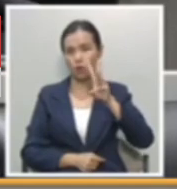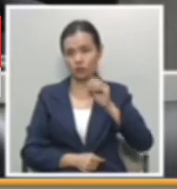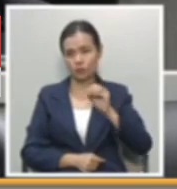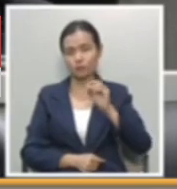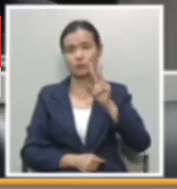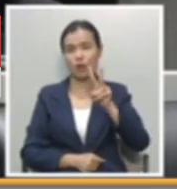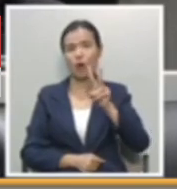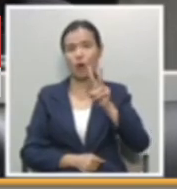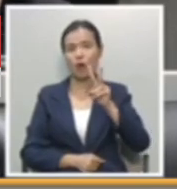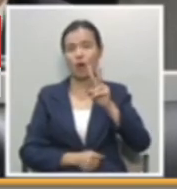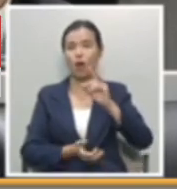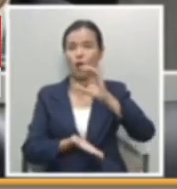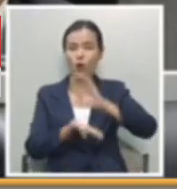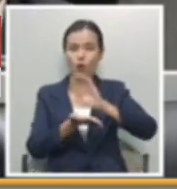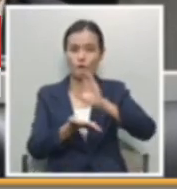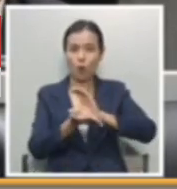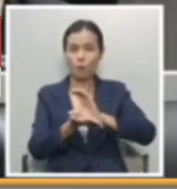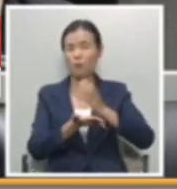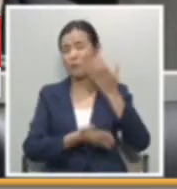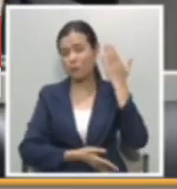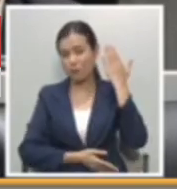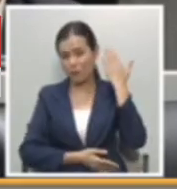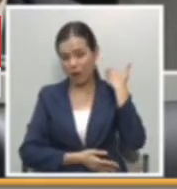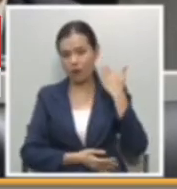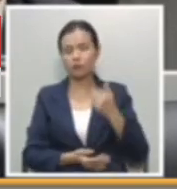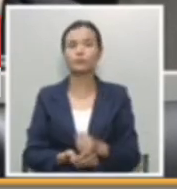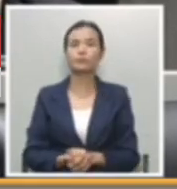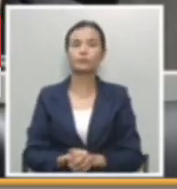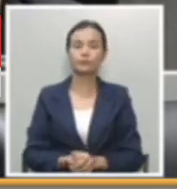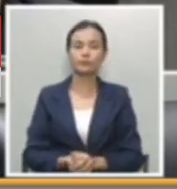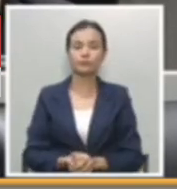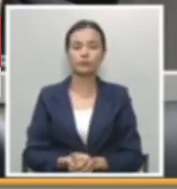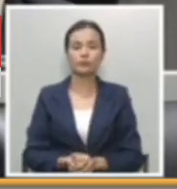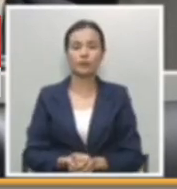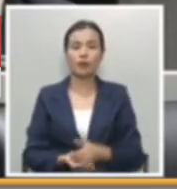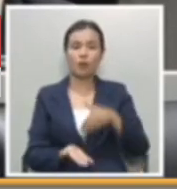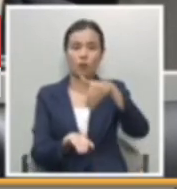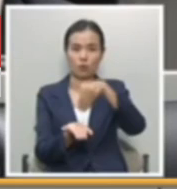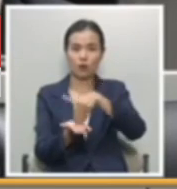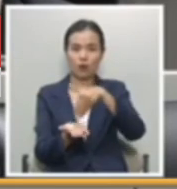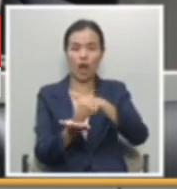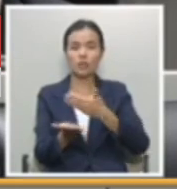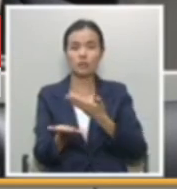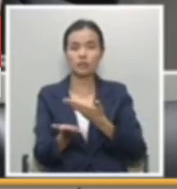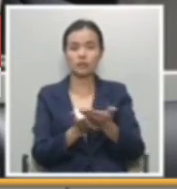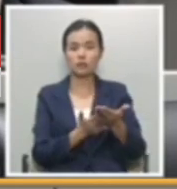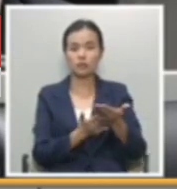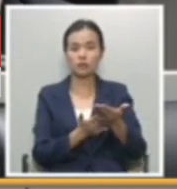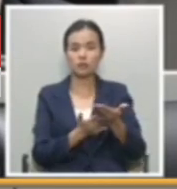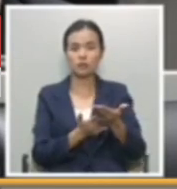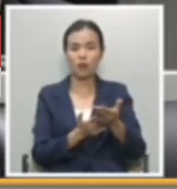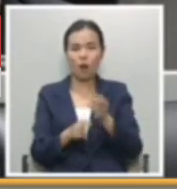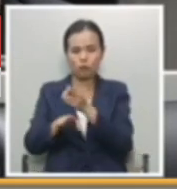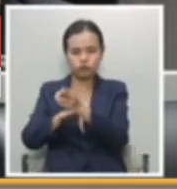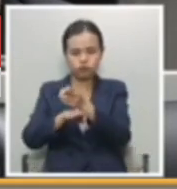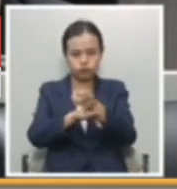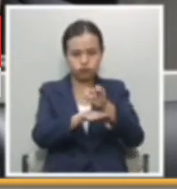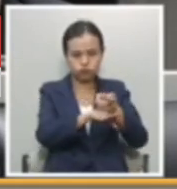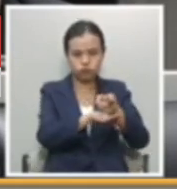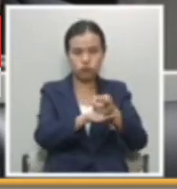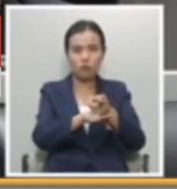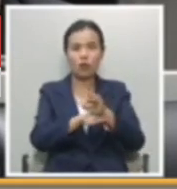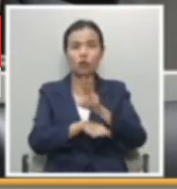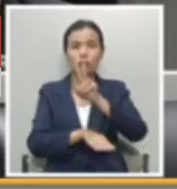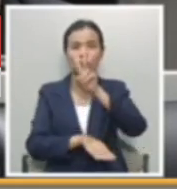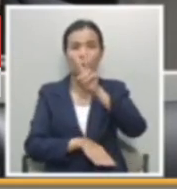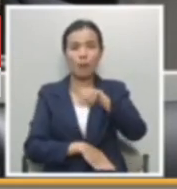2562ปีที่งบประมาณเพิ่งหมดไปเนี่ยเอางบกลางไปซื้อสไตรเกอร์รถถัง 2,800 ล้านบ